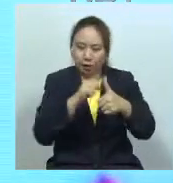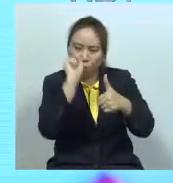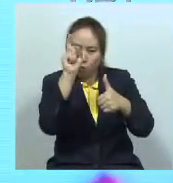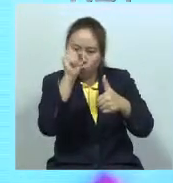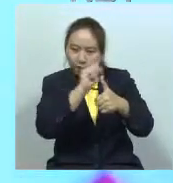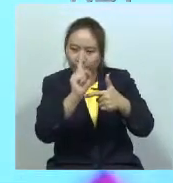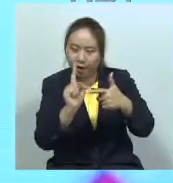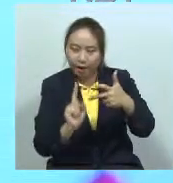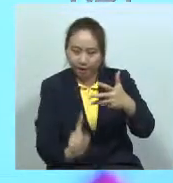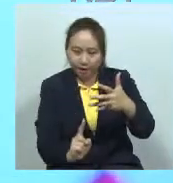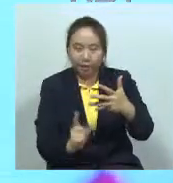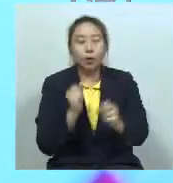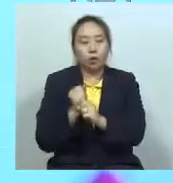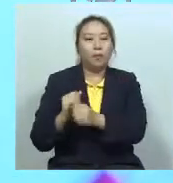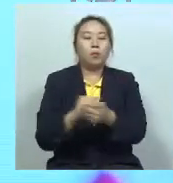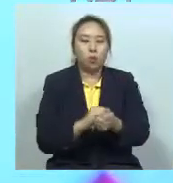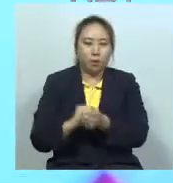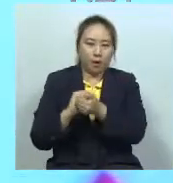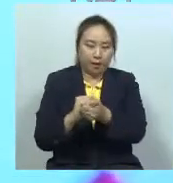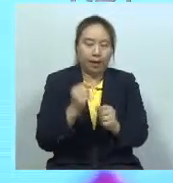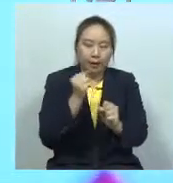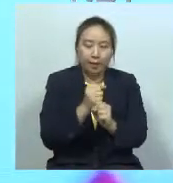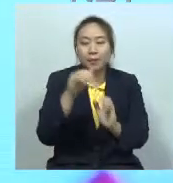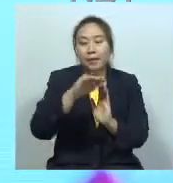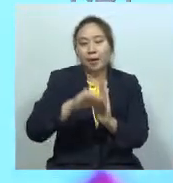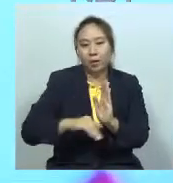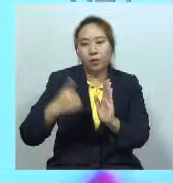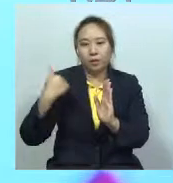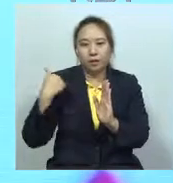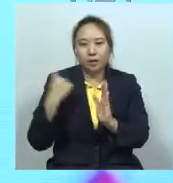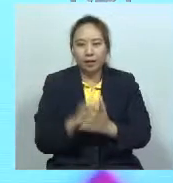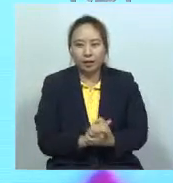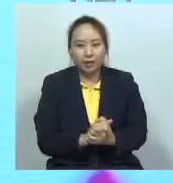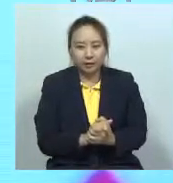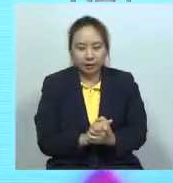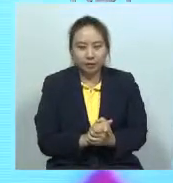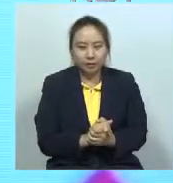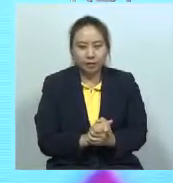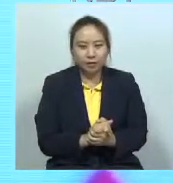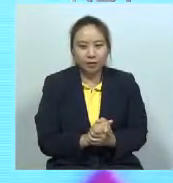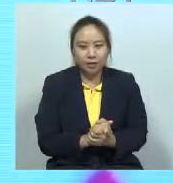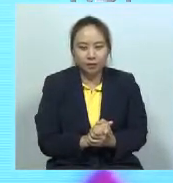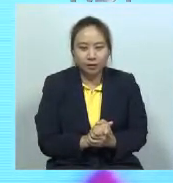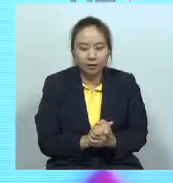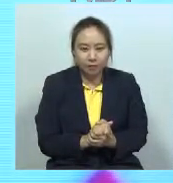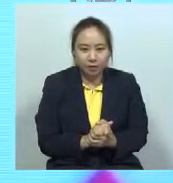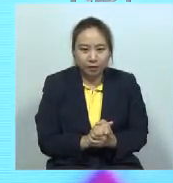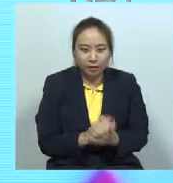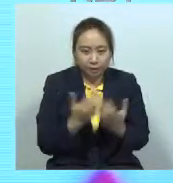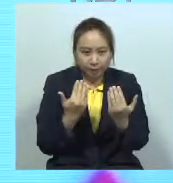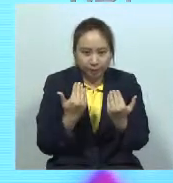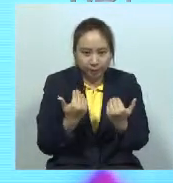ลายอย่างต้องทำไปพร้อมๆกันหลายอย่างก็ทำไปทีละขั้นทีละตอนนะครับแต่ทั้งนี้ทั้งนั้นต้องทำให้เร็วที่สุดทั้งนี้